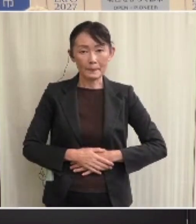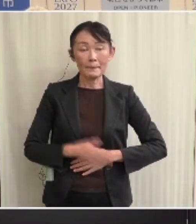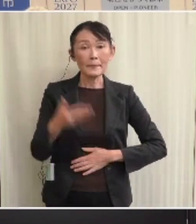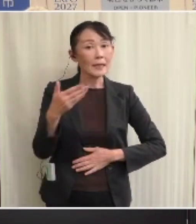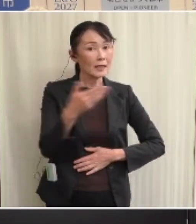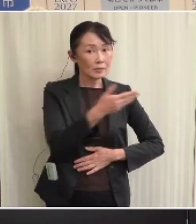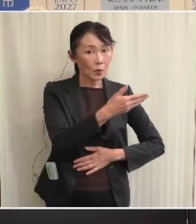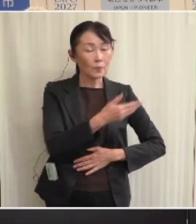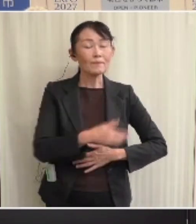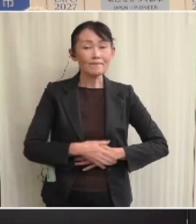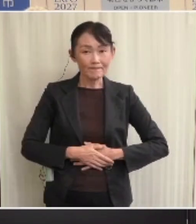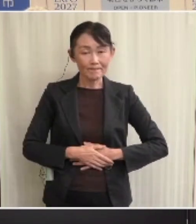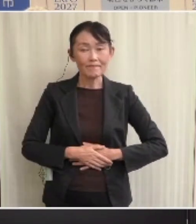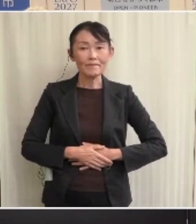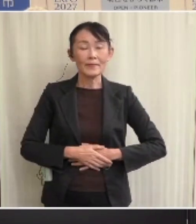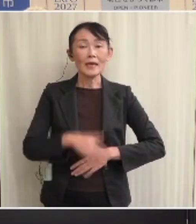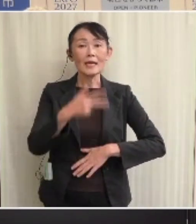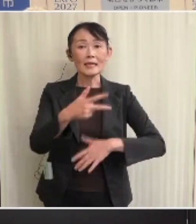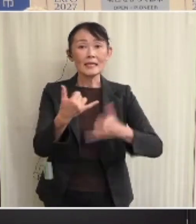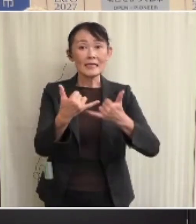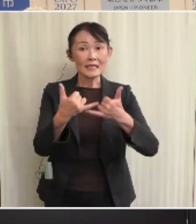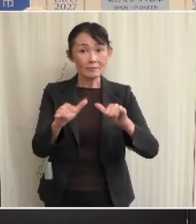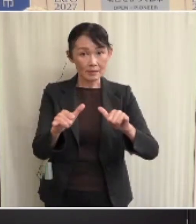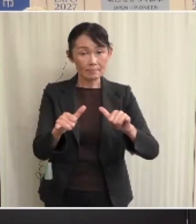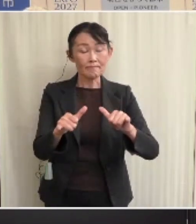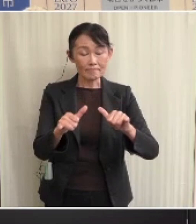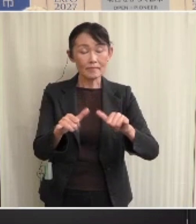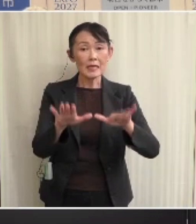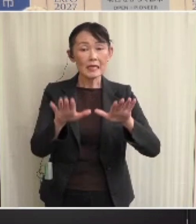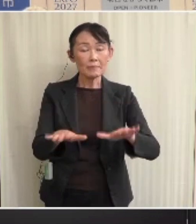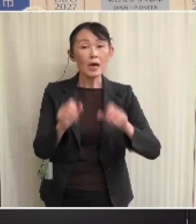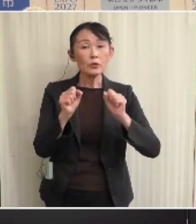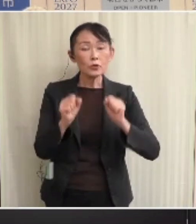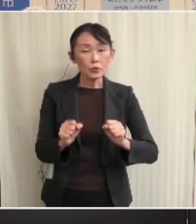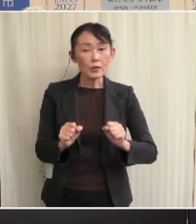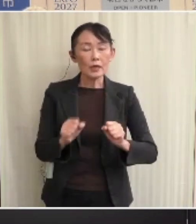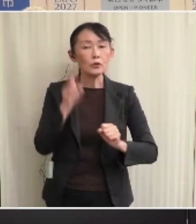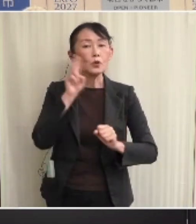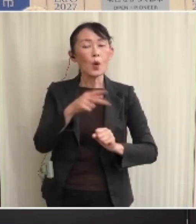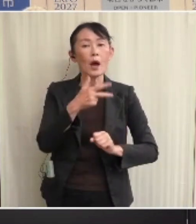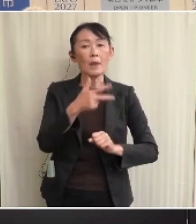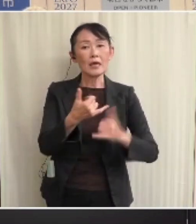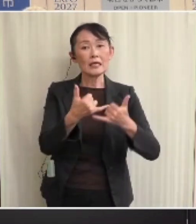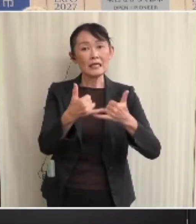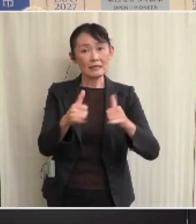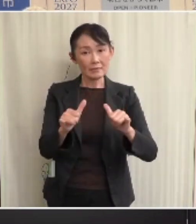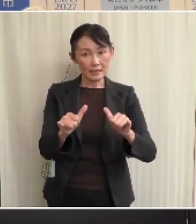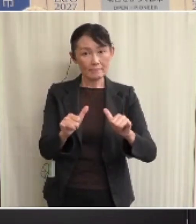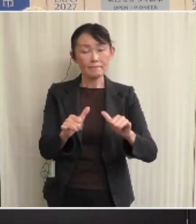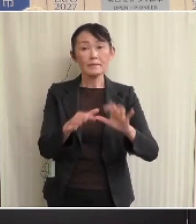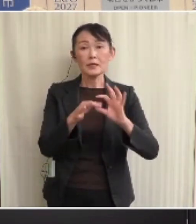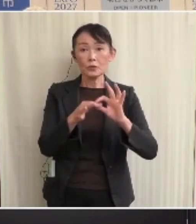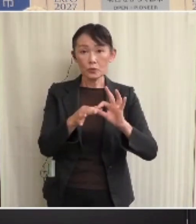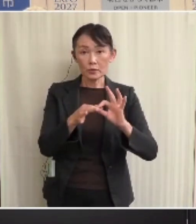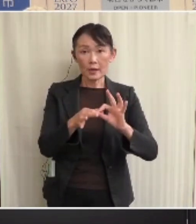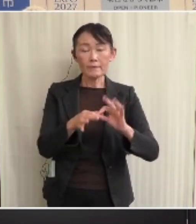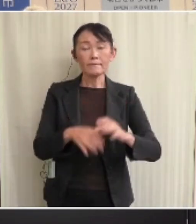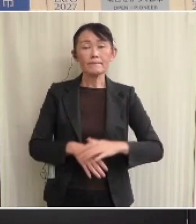の今住んで、くださっている方々にですね、先ほ